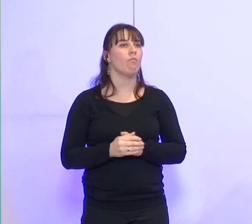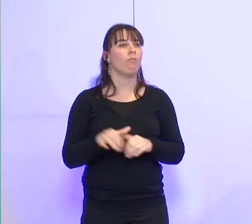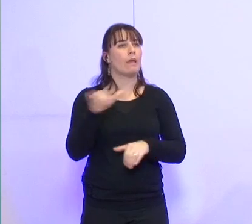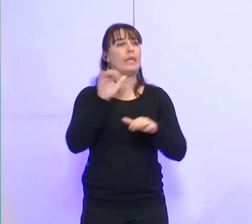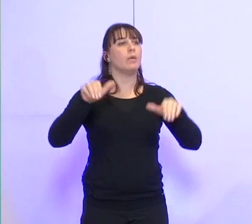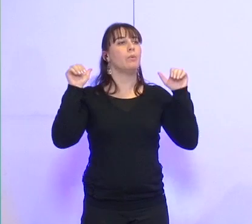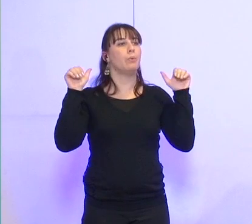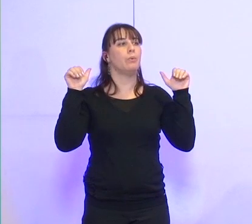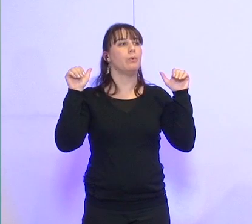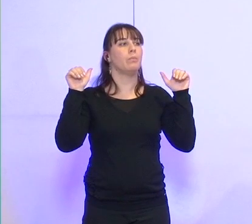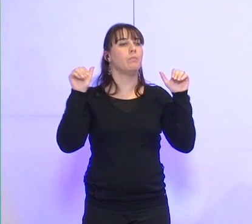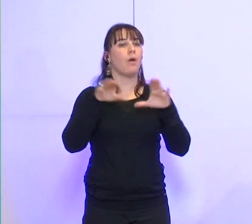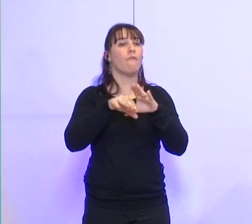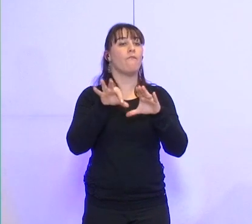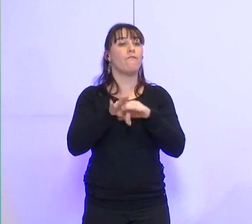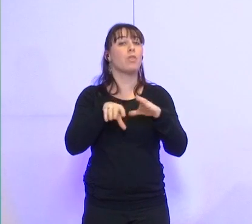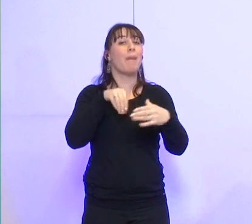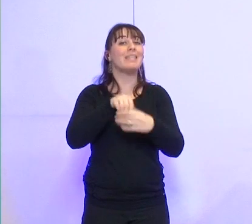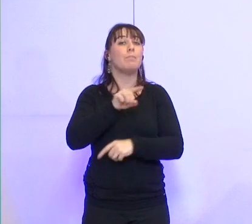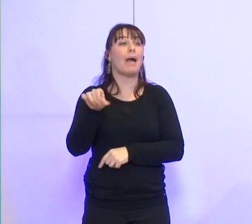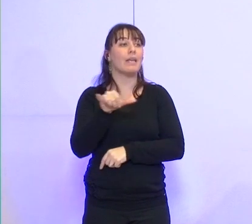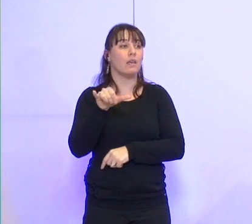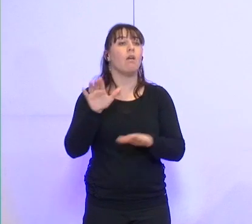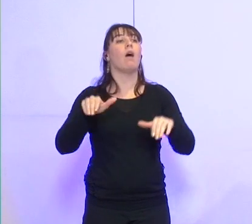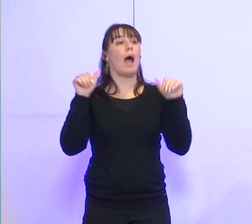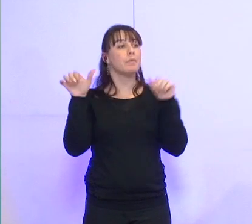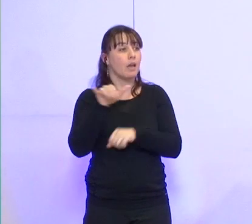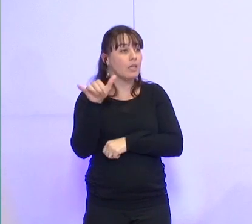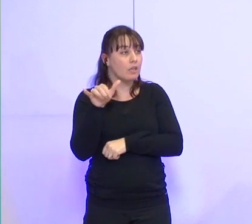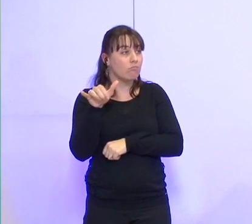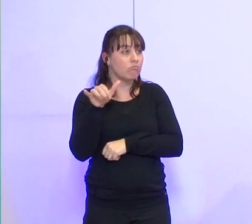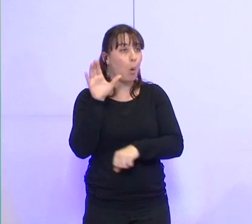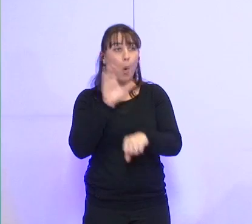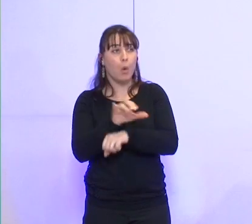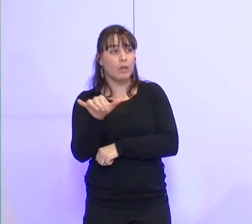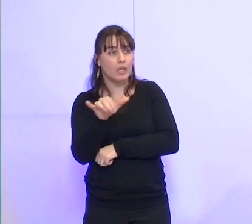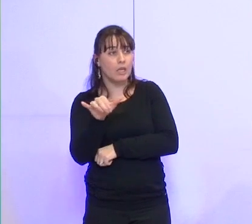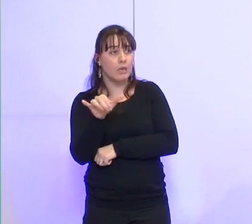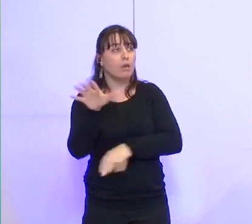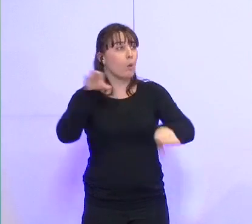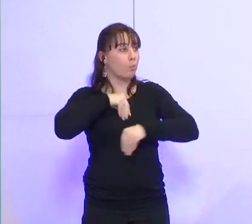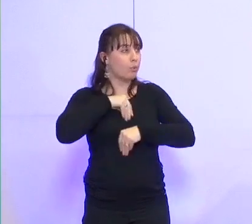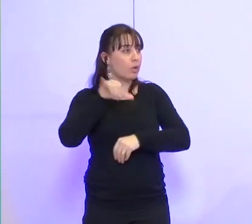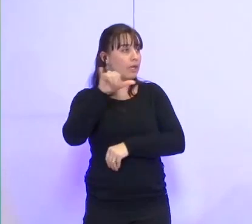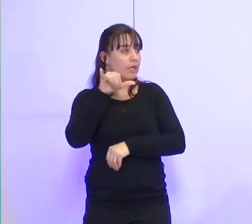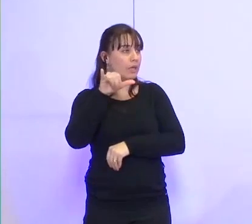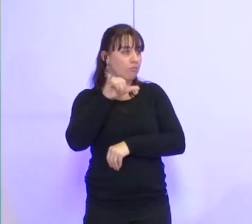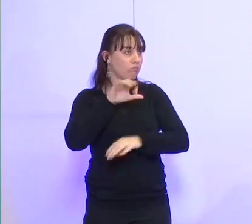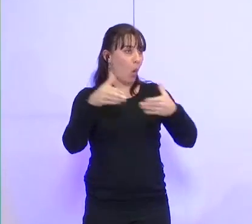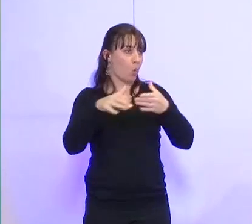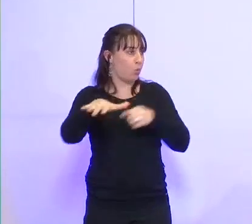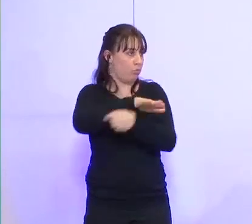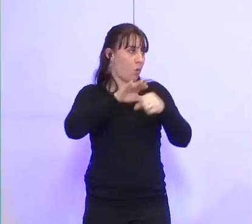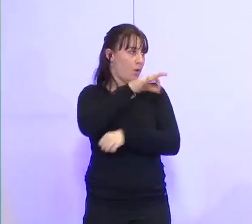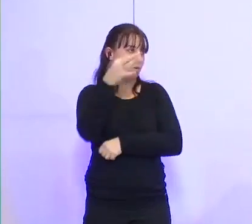prend pas part au vote ? Qui s'abstient ? Qui est contre ? Qui est pour ? L'ensemble des groupes, cette